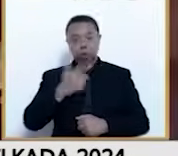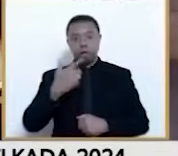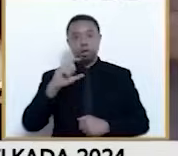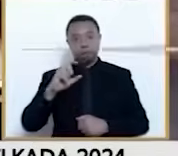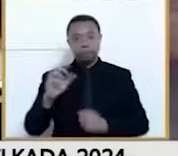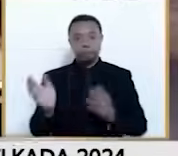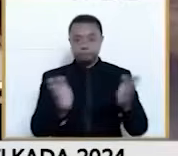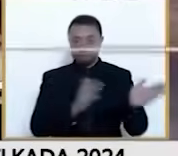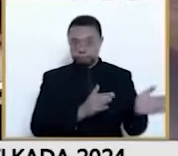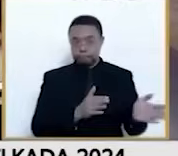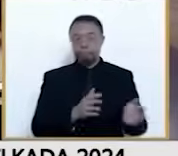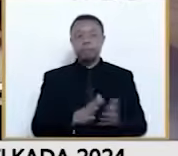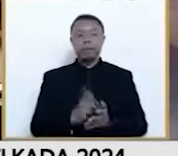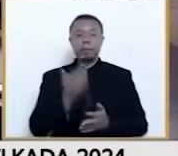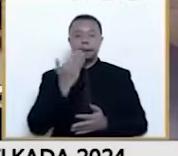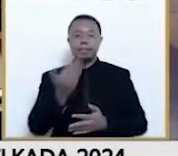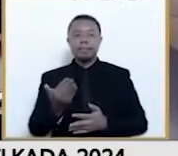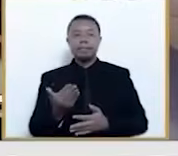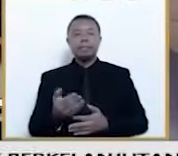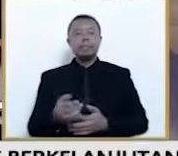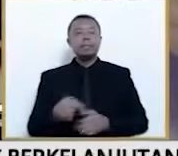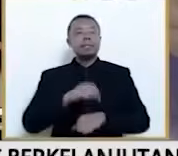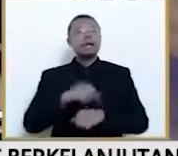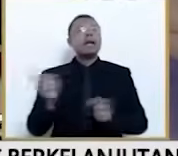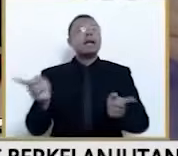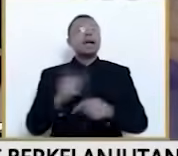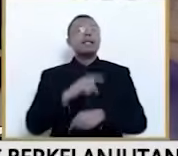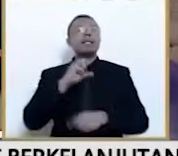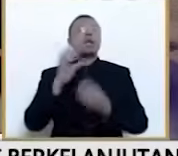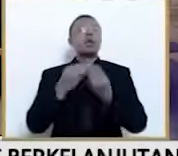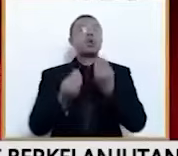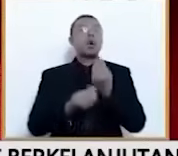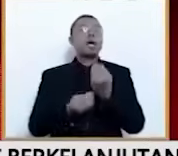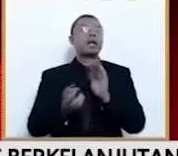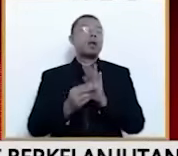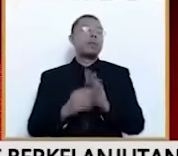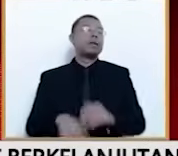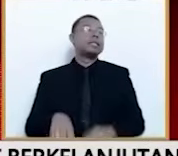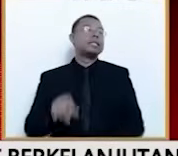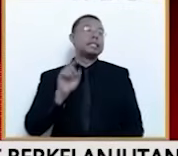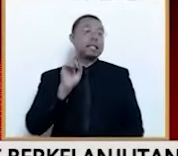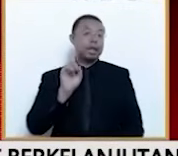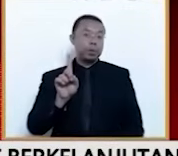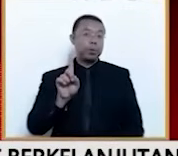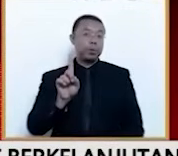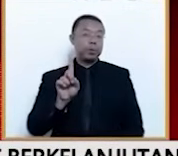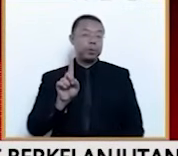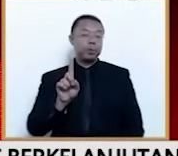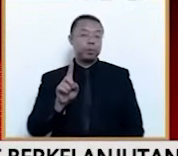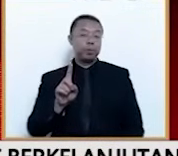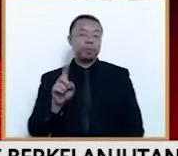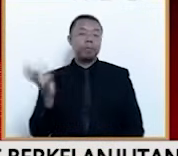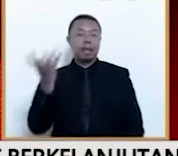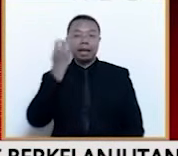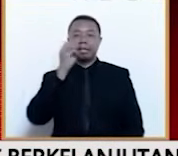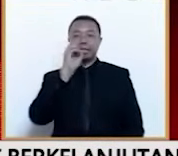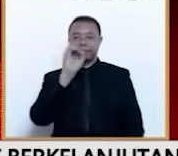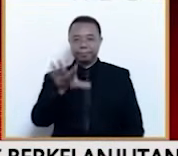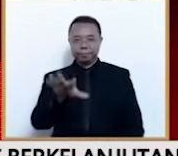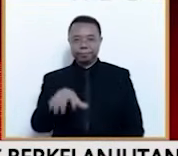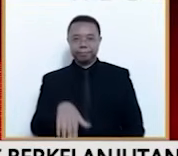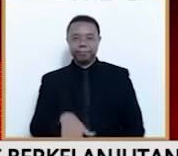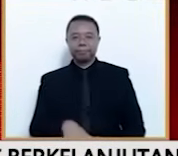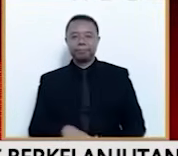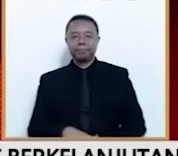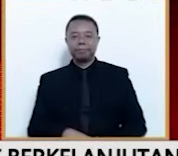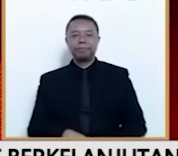Cukup. Baik, terima kasih. Dan selanjutnya kini giliran calon wakil gubernur nomor urut 1, Bapak Suswono, menanggapi